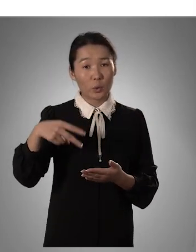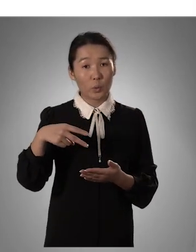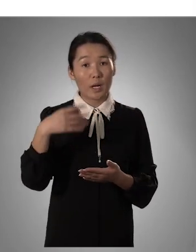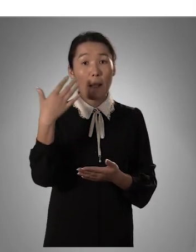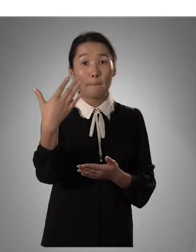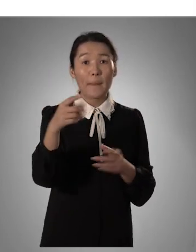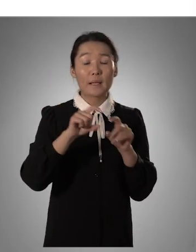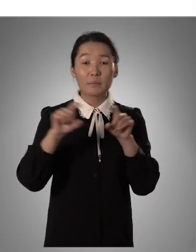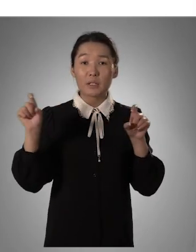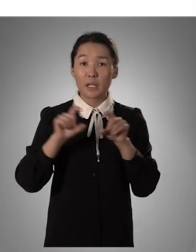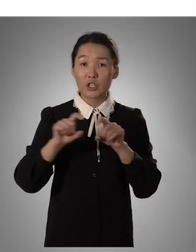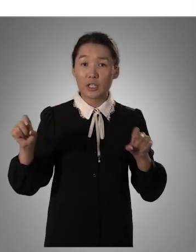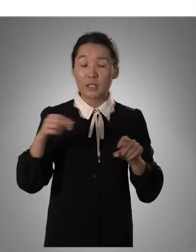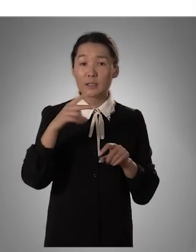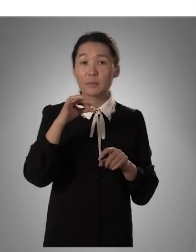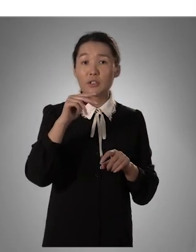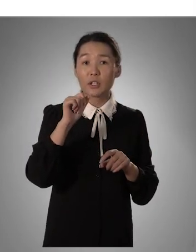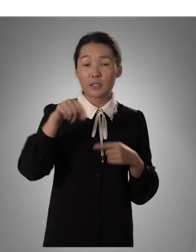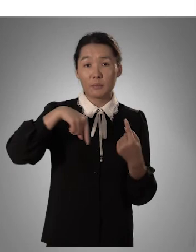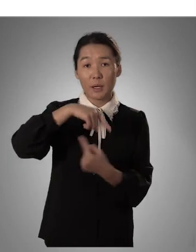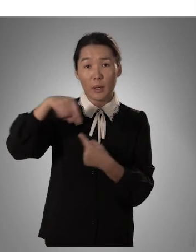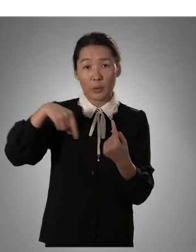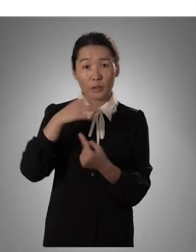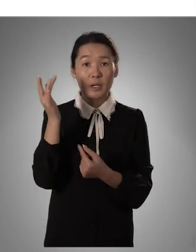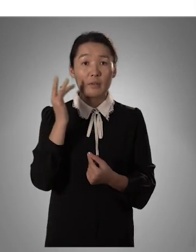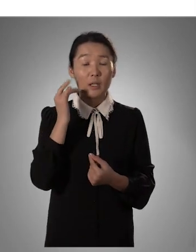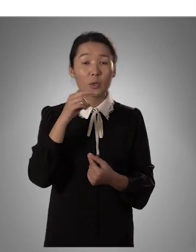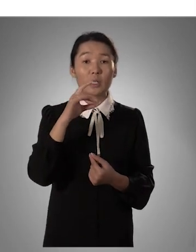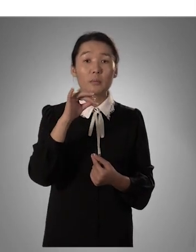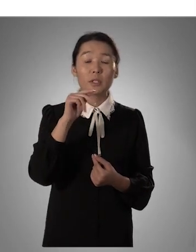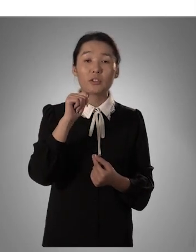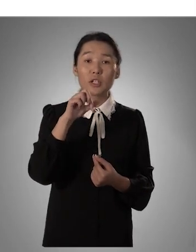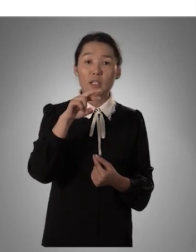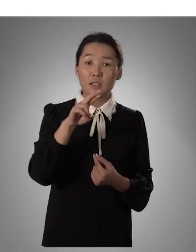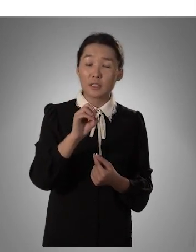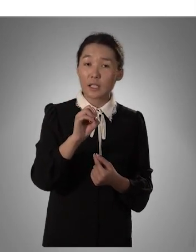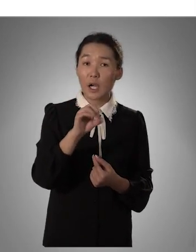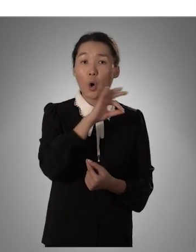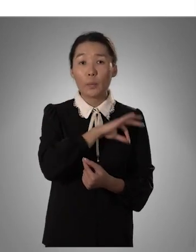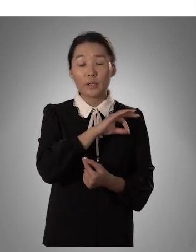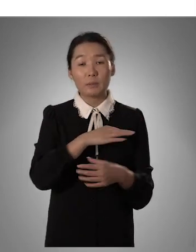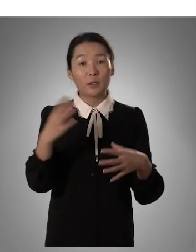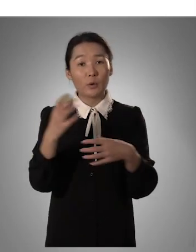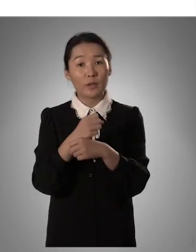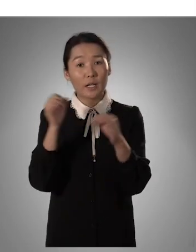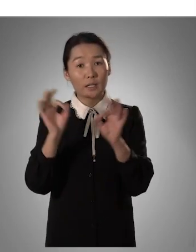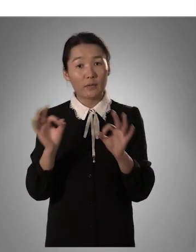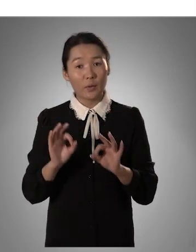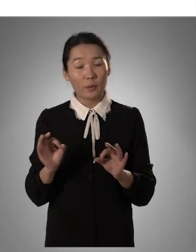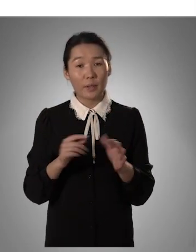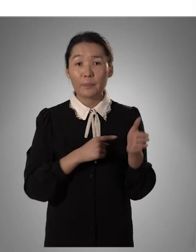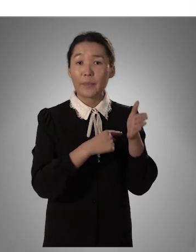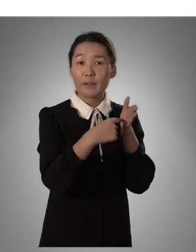предложений с причастными оборотами в которых причастие употреблена в краткой форме выделите